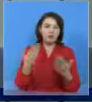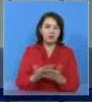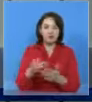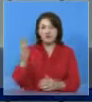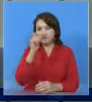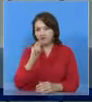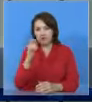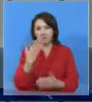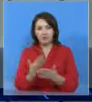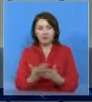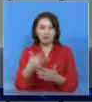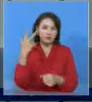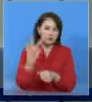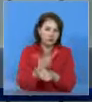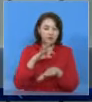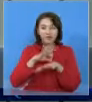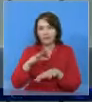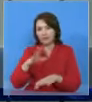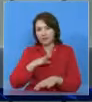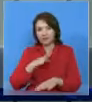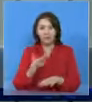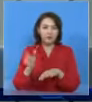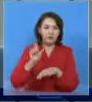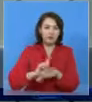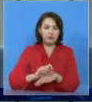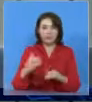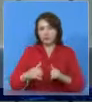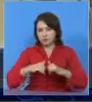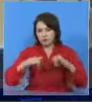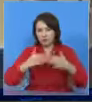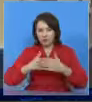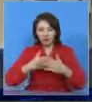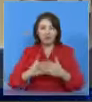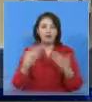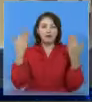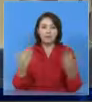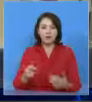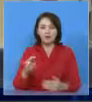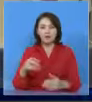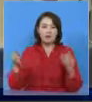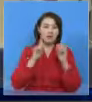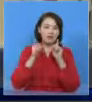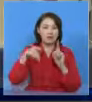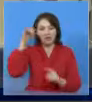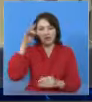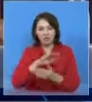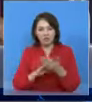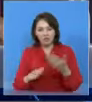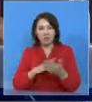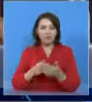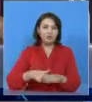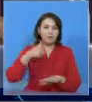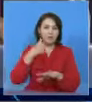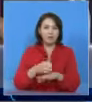форумдар биыл мысалы үшінші рет болып тұрса, ол өте ауқымды болып тұр биыл. Бүгінгі әдебиет форумына Қазақстан жазушылар одағының